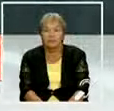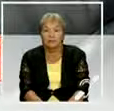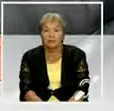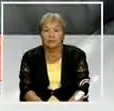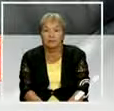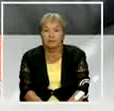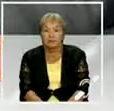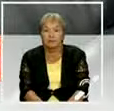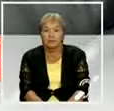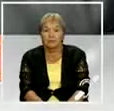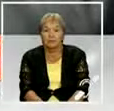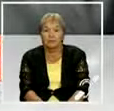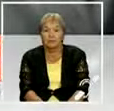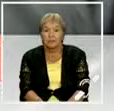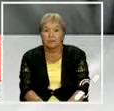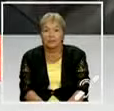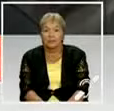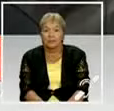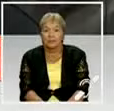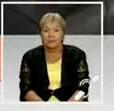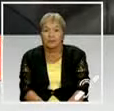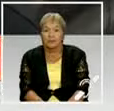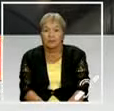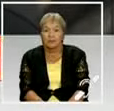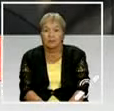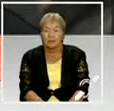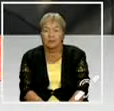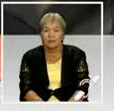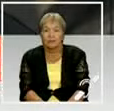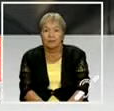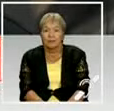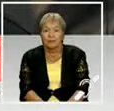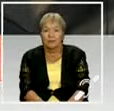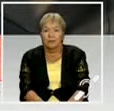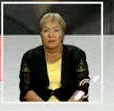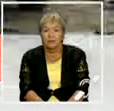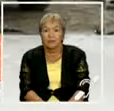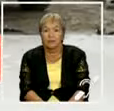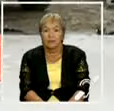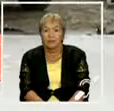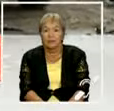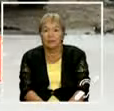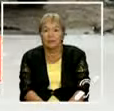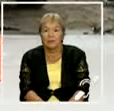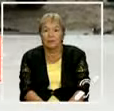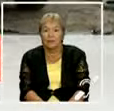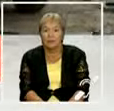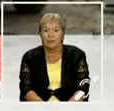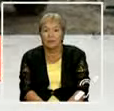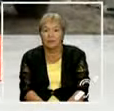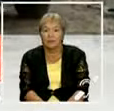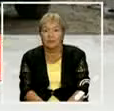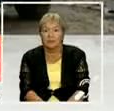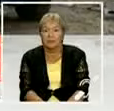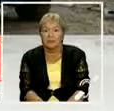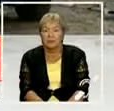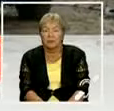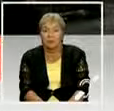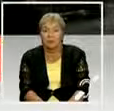raza căreia domiciliază este parte din acest program, să se înscrie